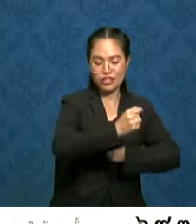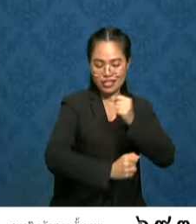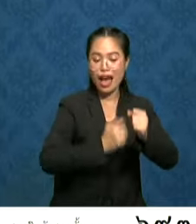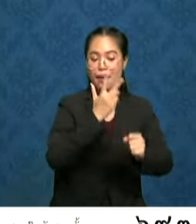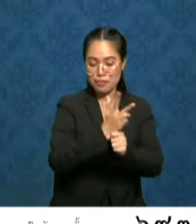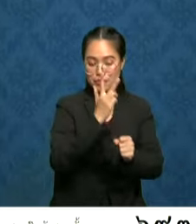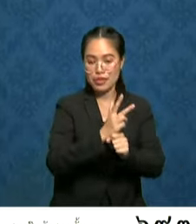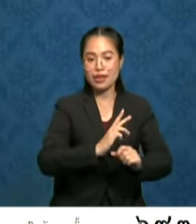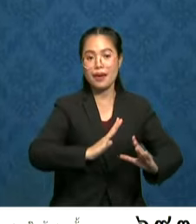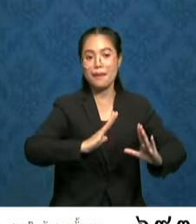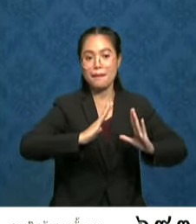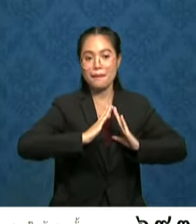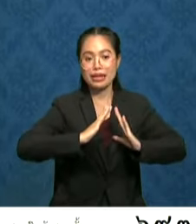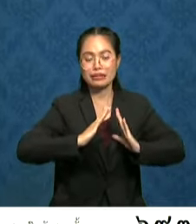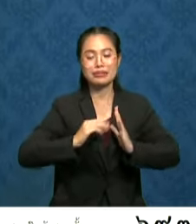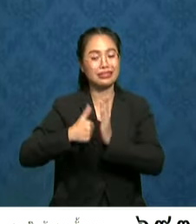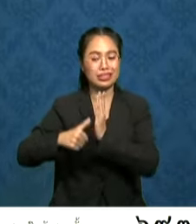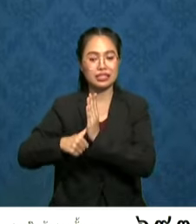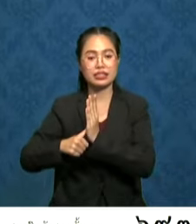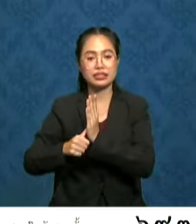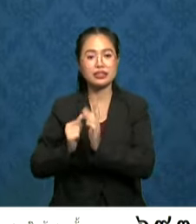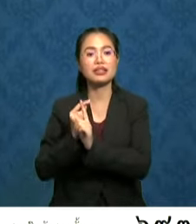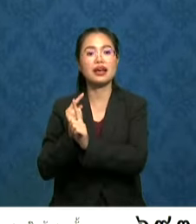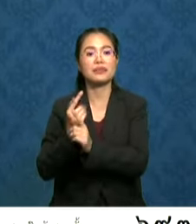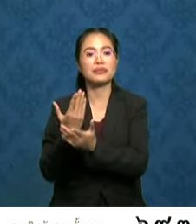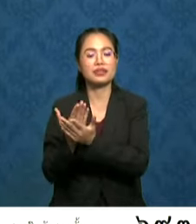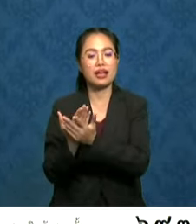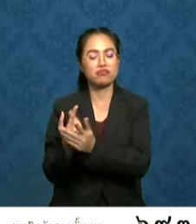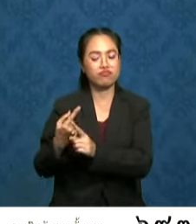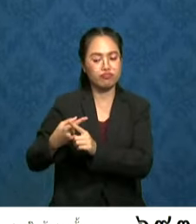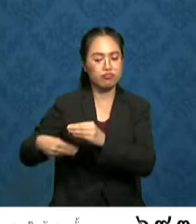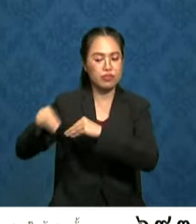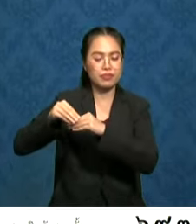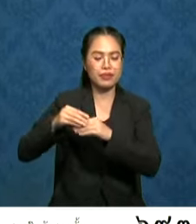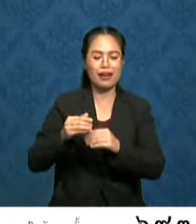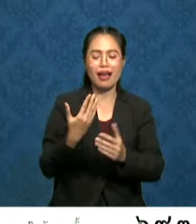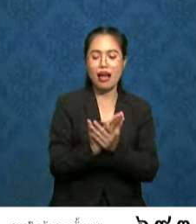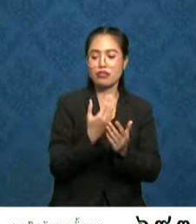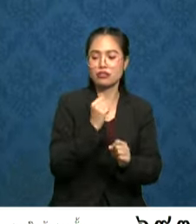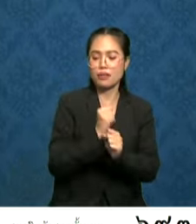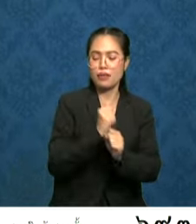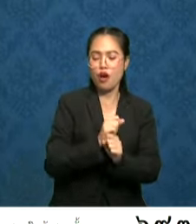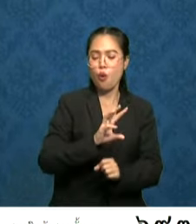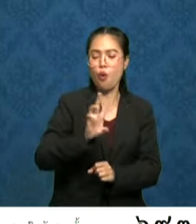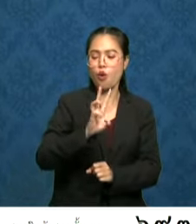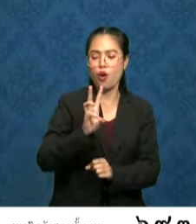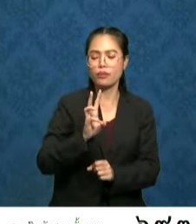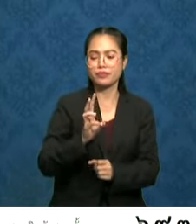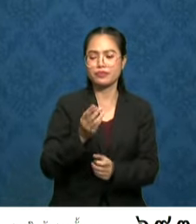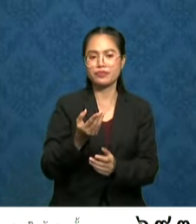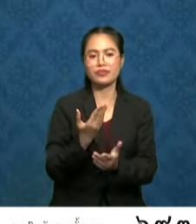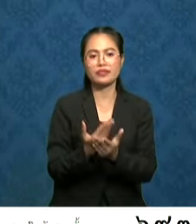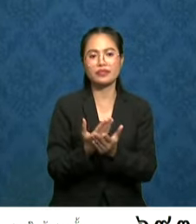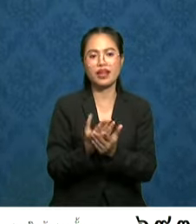คะเหลือแค่พักรหนี้ตามความเหมาะสมรายได้เพิ่มขึ้นอย่างมีนัยยะสำคัญค่าแรงขั้นต่ำ 600บาทเหลือเป็นแค่ค่าแรงขั้น